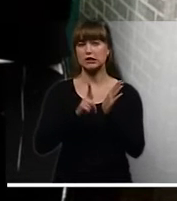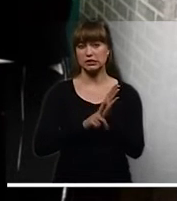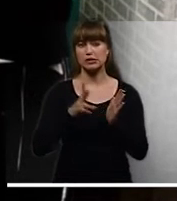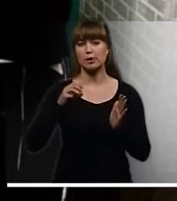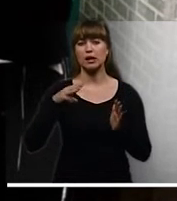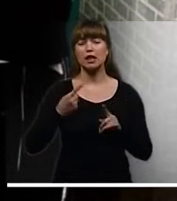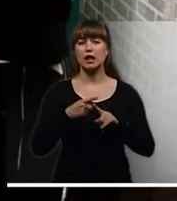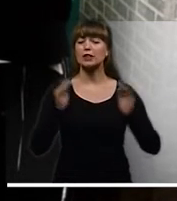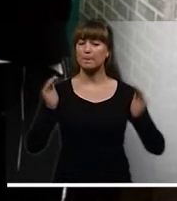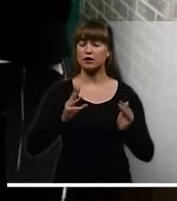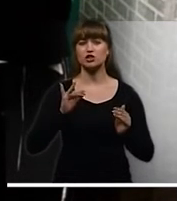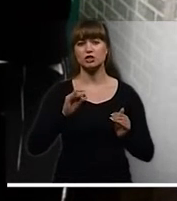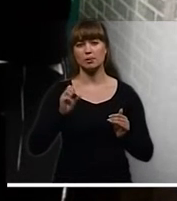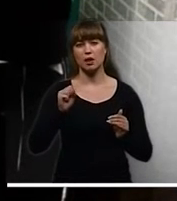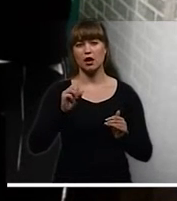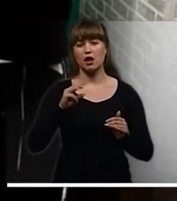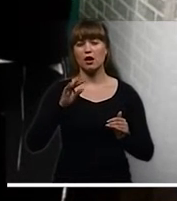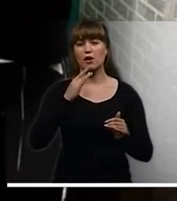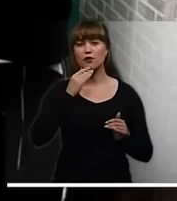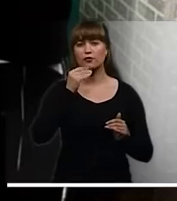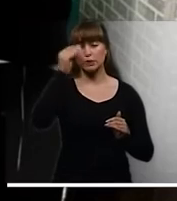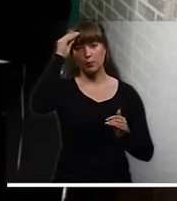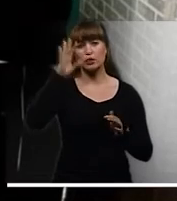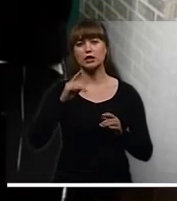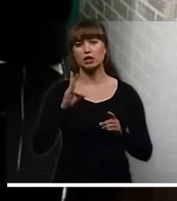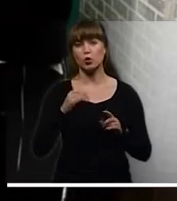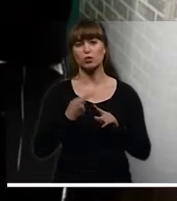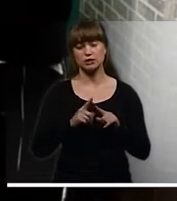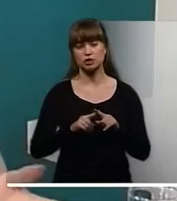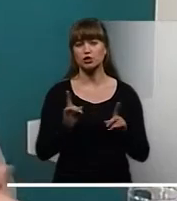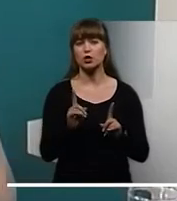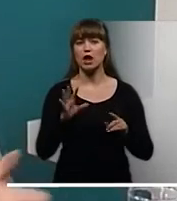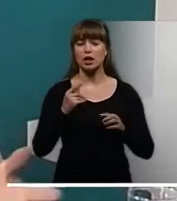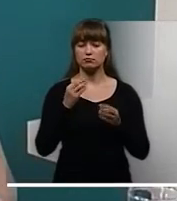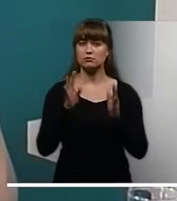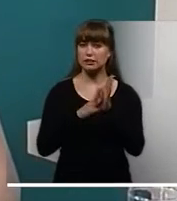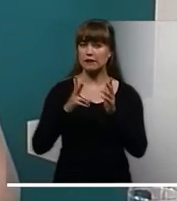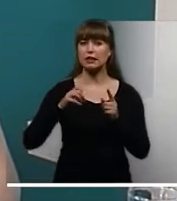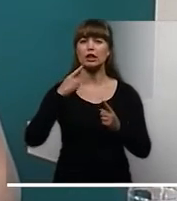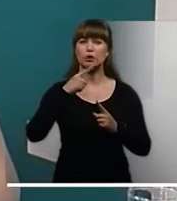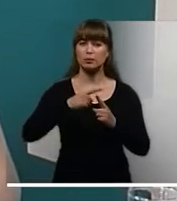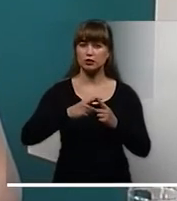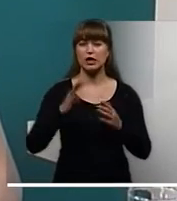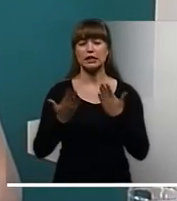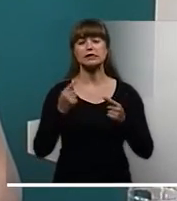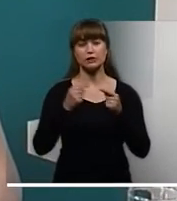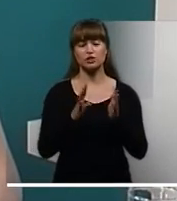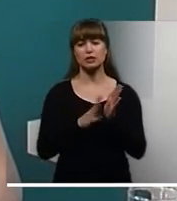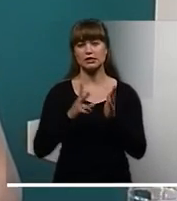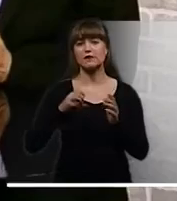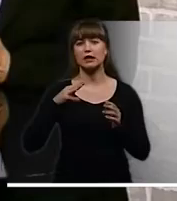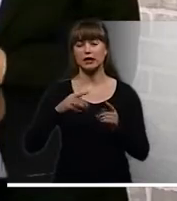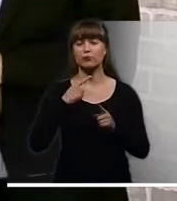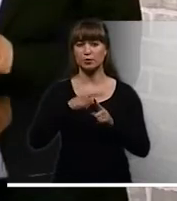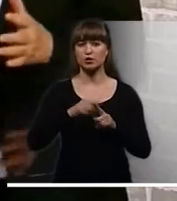лет. Это меньше, чем в Японии, конечно, гораздо. Но все-таки это хоть что-то. 10 лет плюс – это огромная цифра. Это 9 лет. Если точно, 9 лет, да.